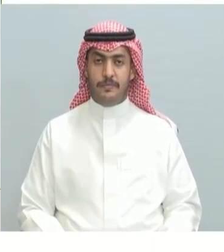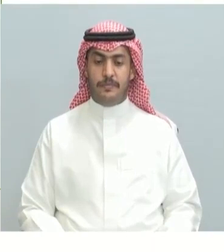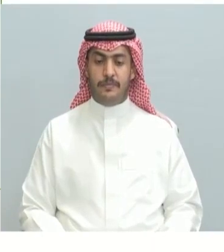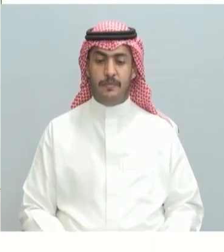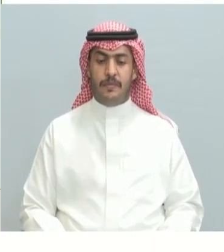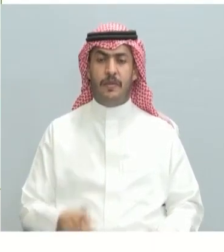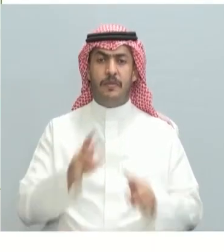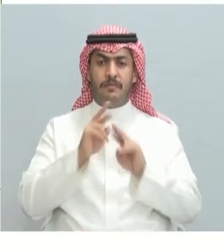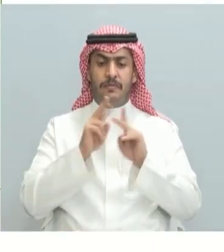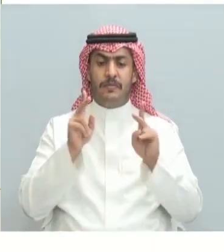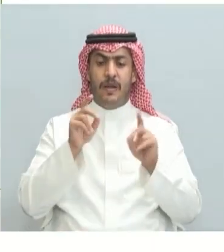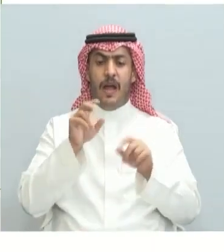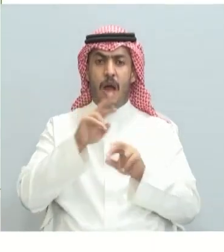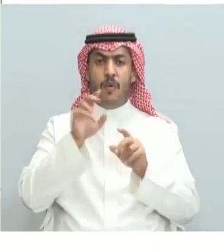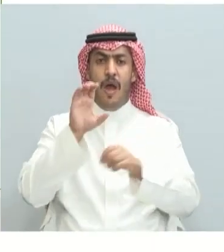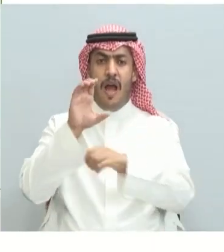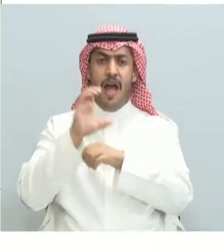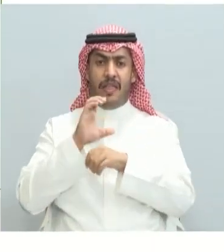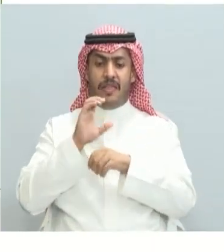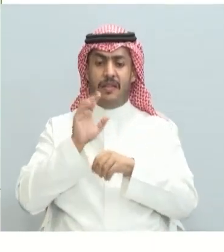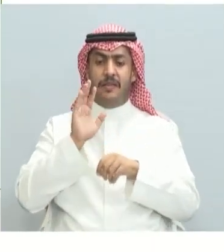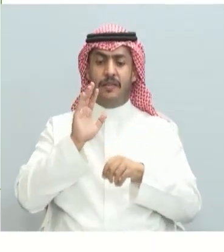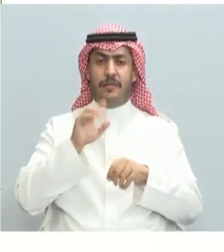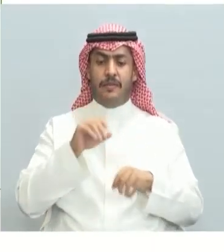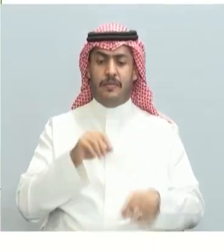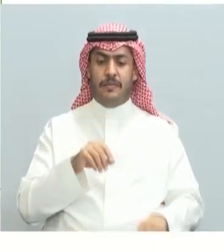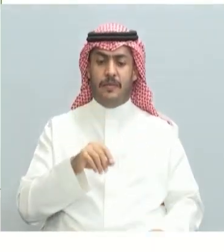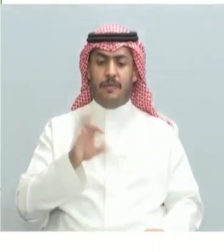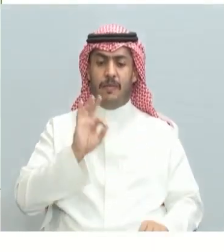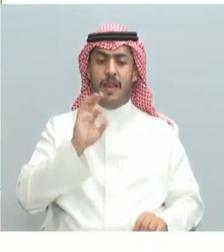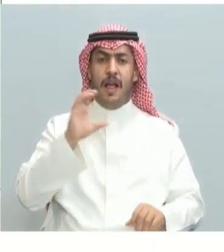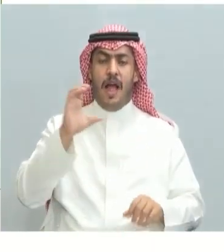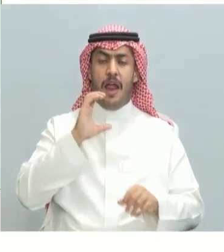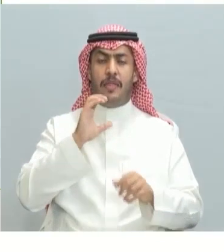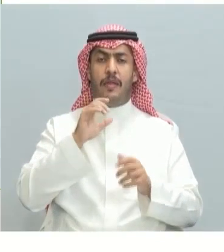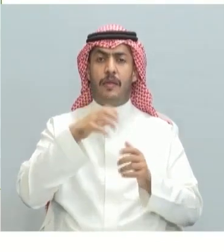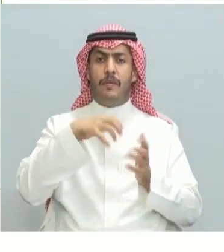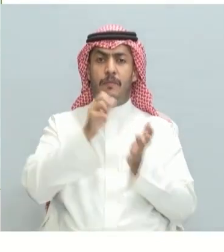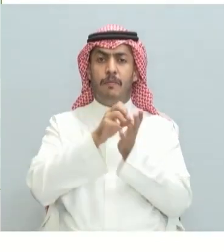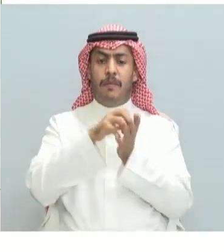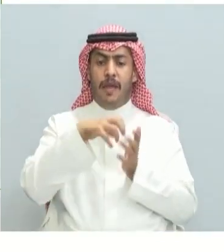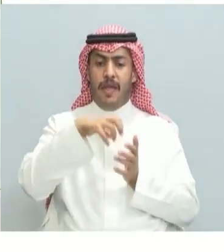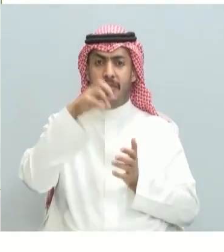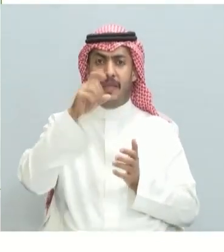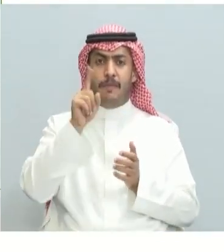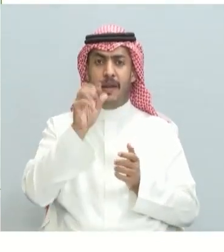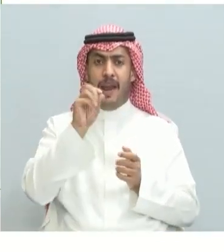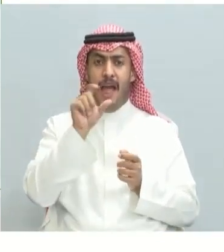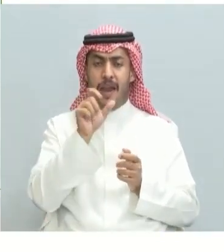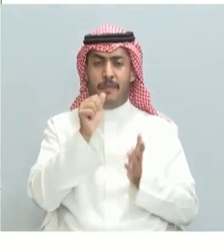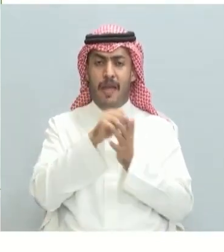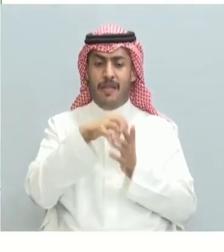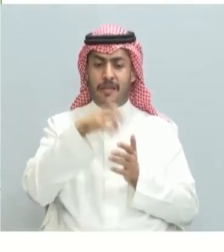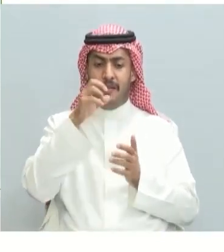تتعدد انواع القروض على سبيل المثال لدي قرض برهن عقاري ودائما نسمع به